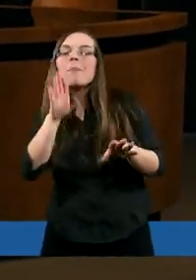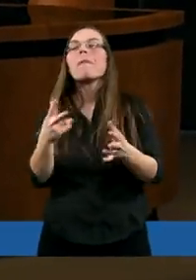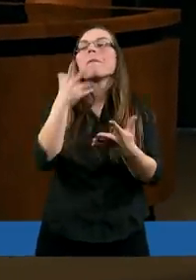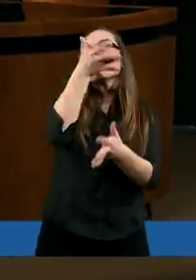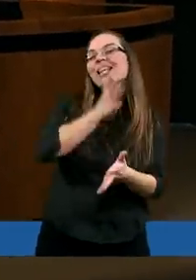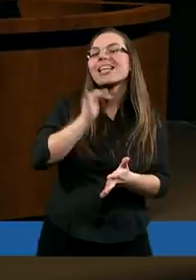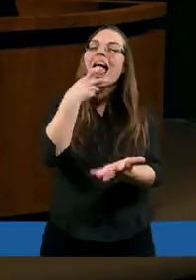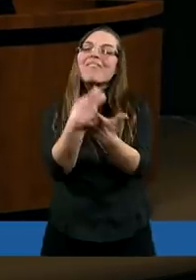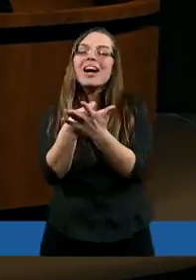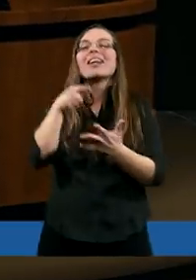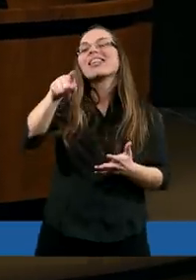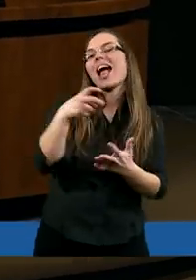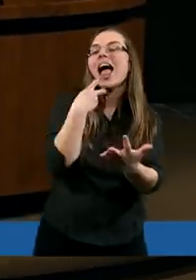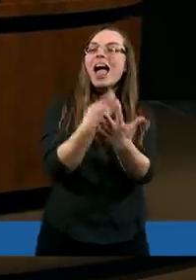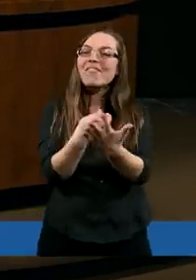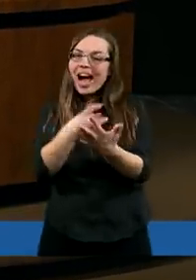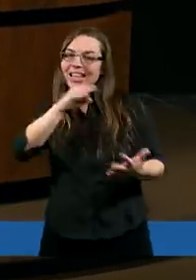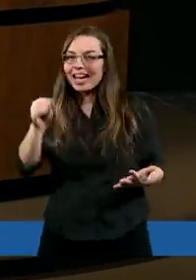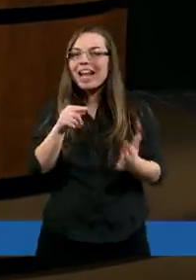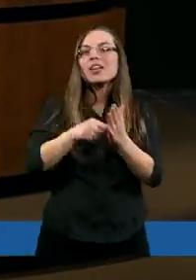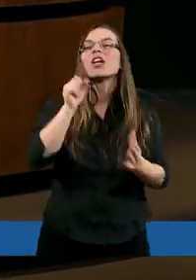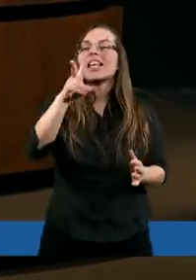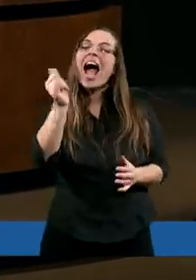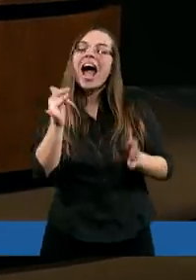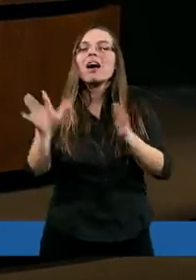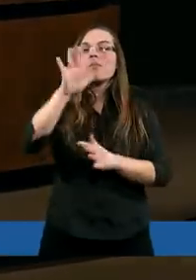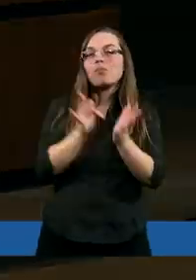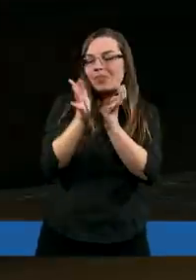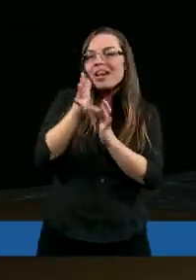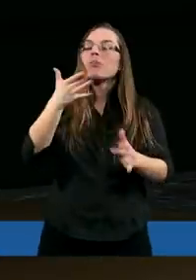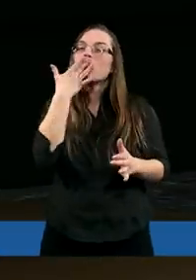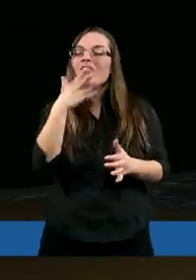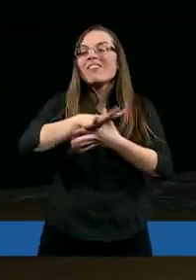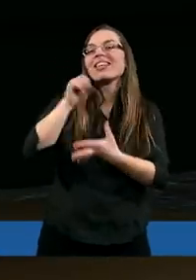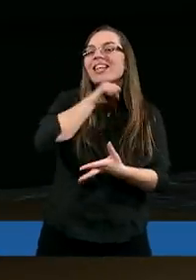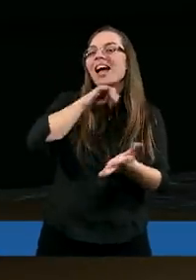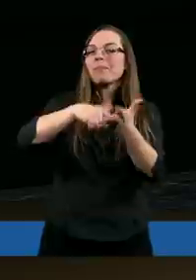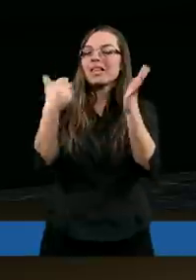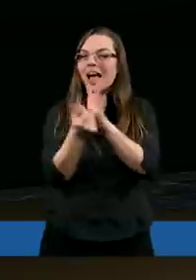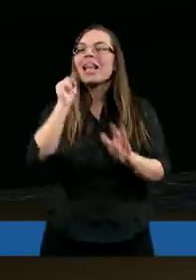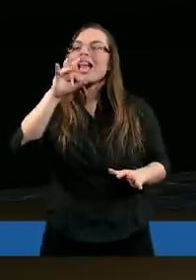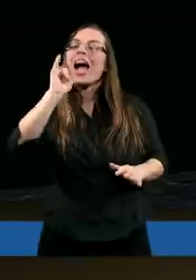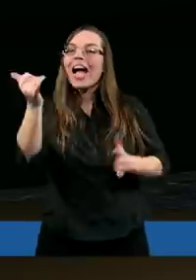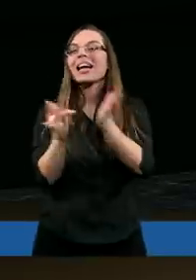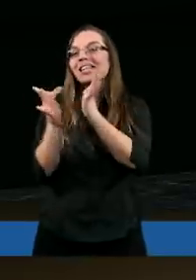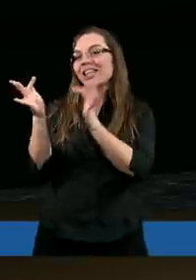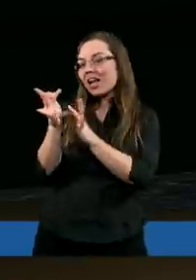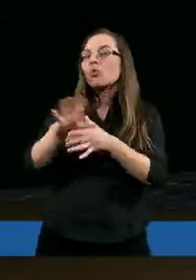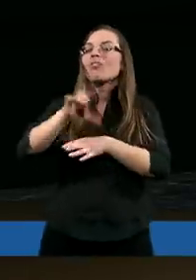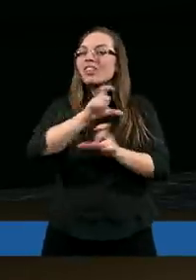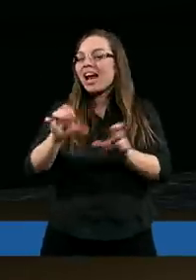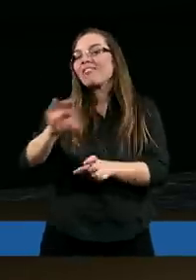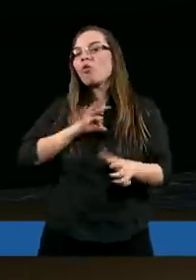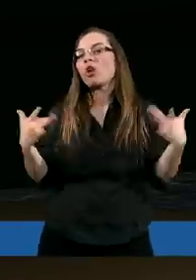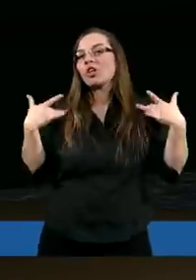Ewangelię. I tą Ewangelię, tak jak Bóg wyraźnie w Starym Testamencie, tak jak Jezus w czasie swojego życia